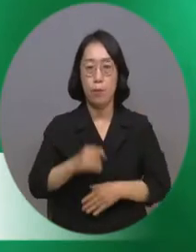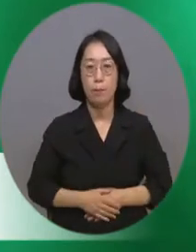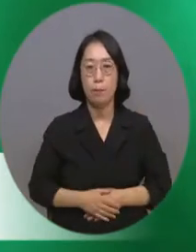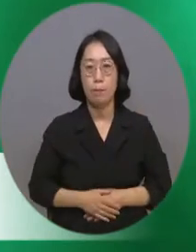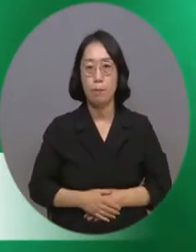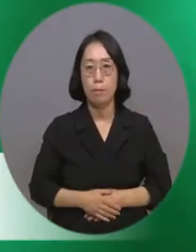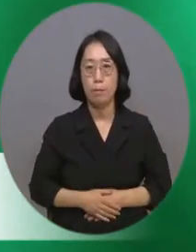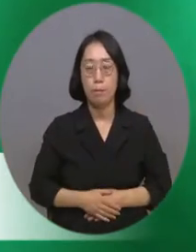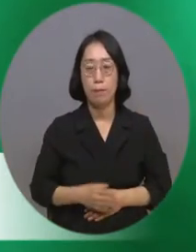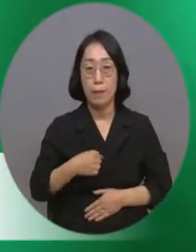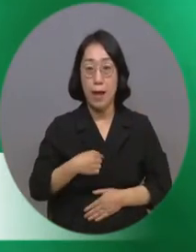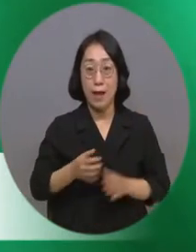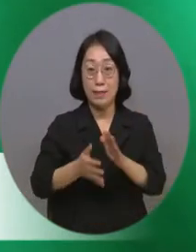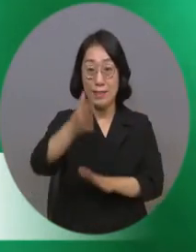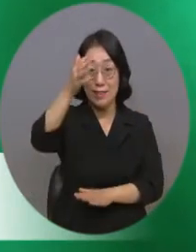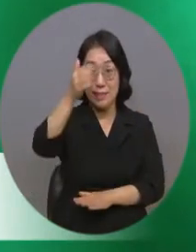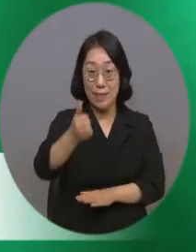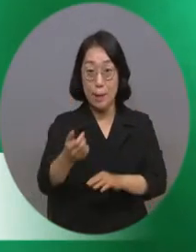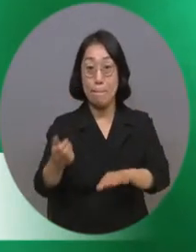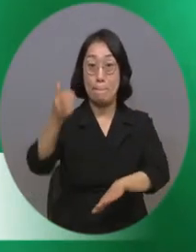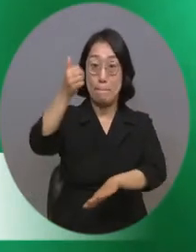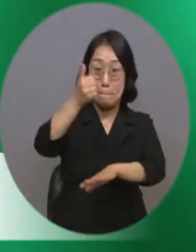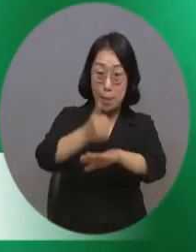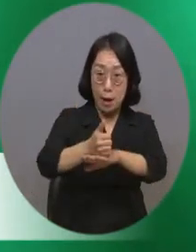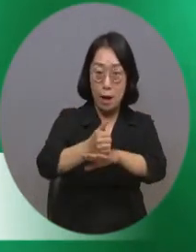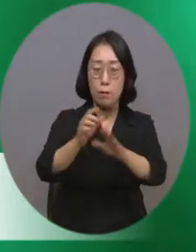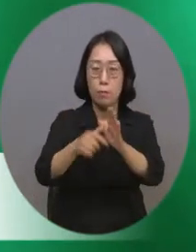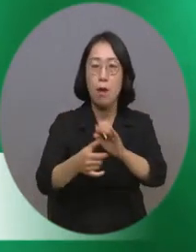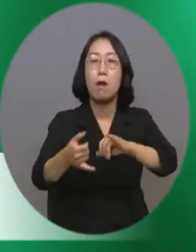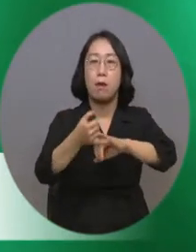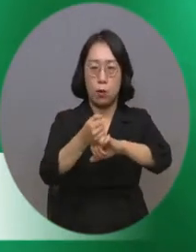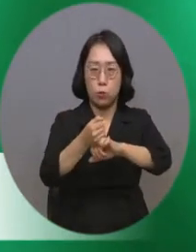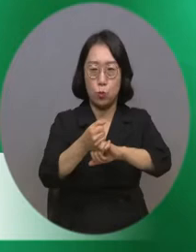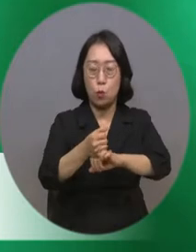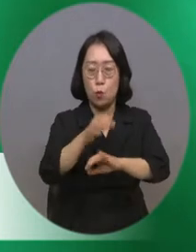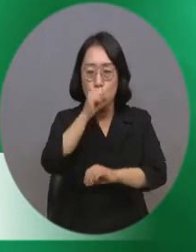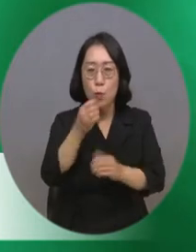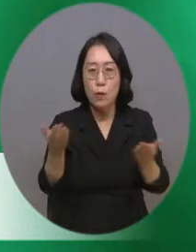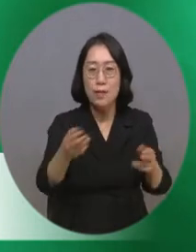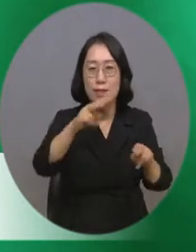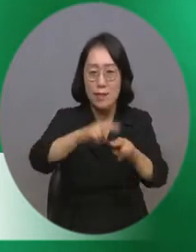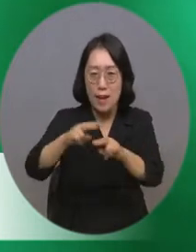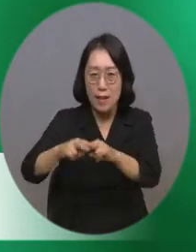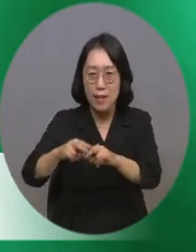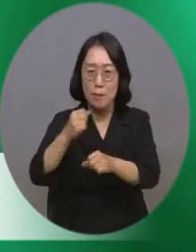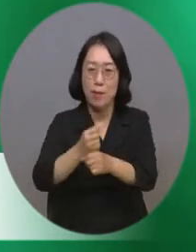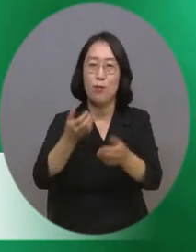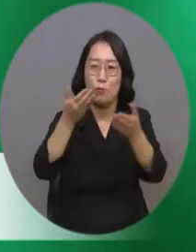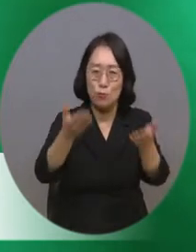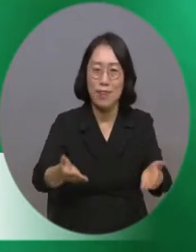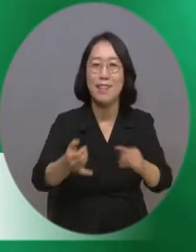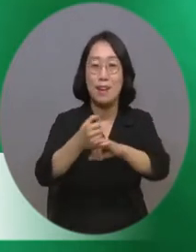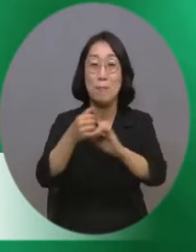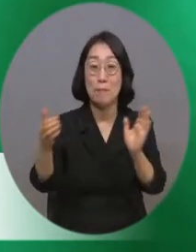민선 8기 시장으로 취임하면서 좋은 일자리를 많이 만들겠다, 이렇게 시민들께